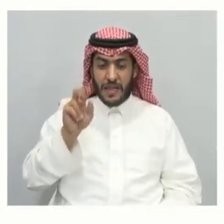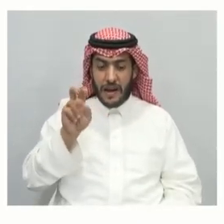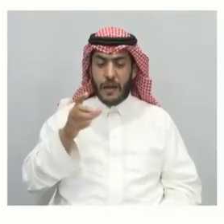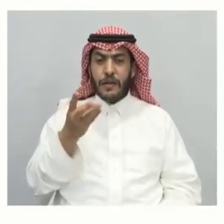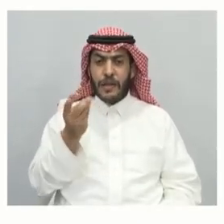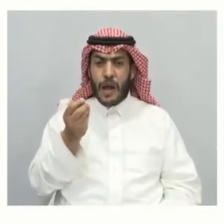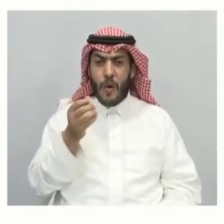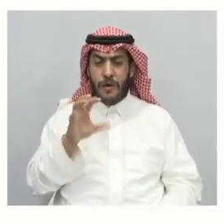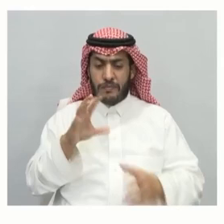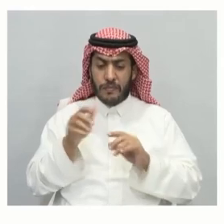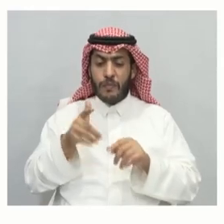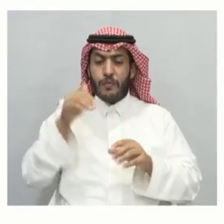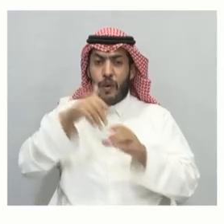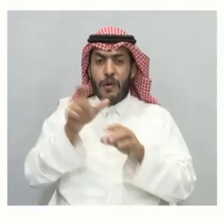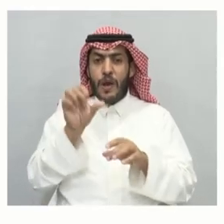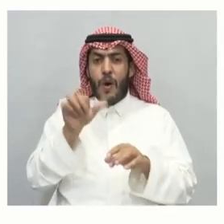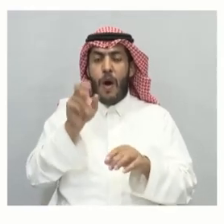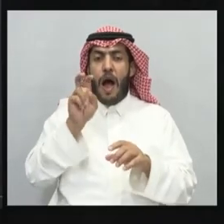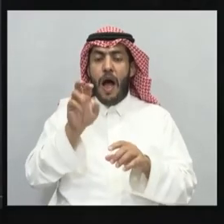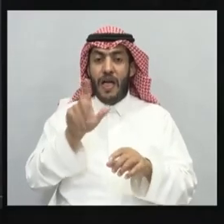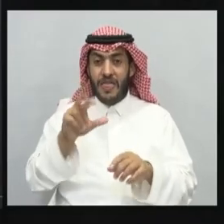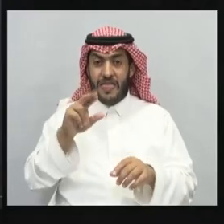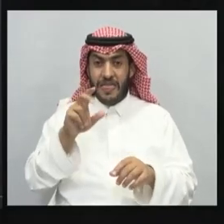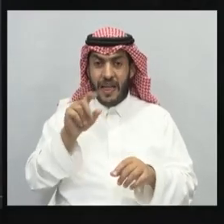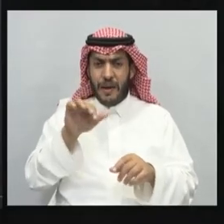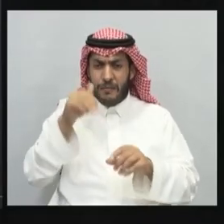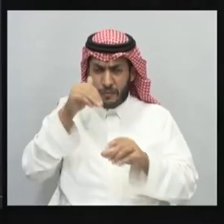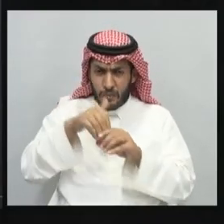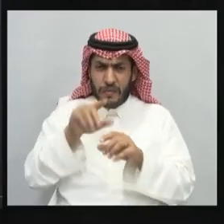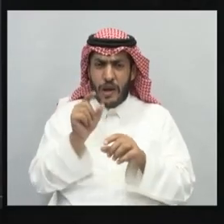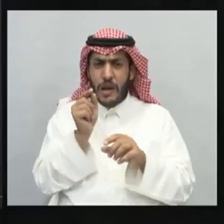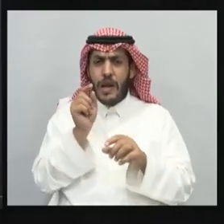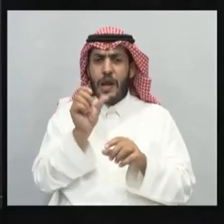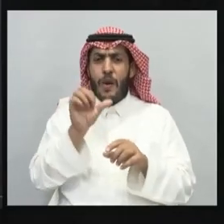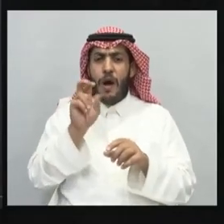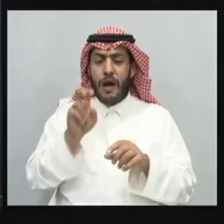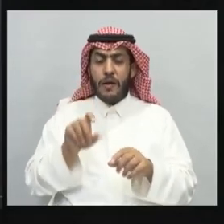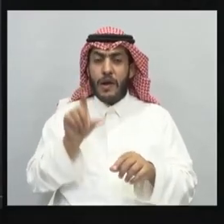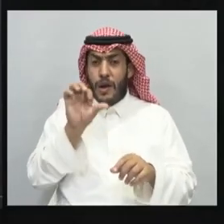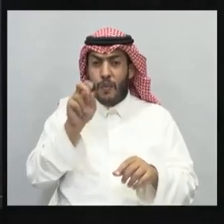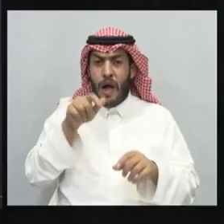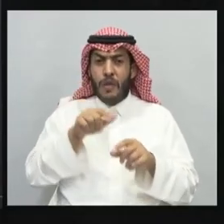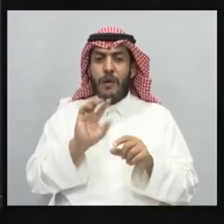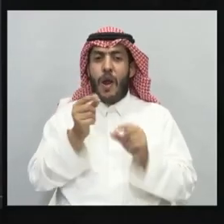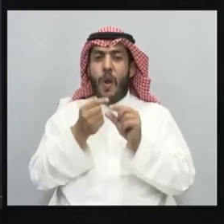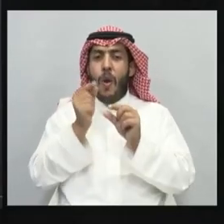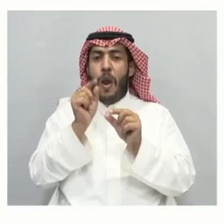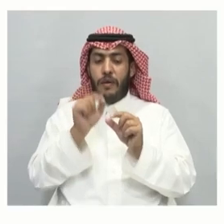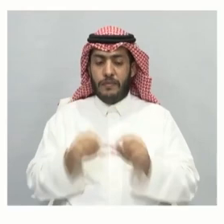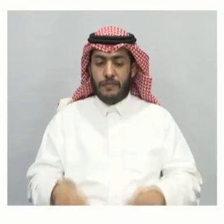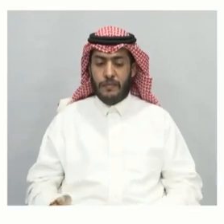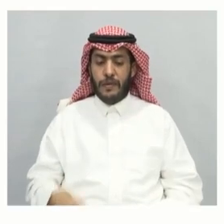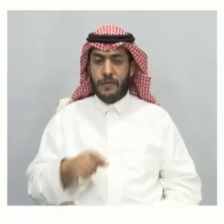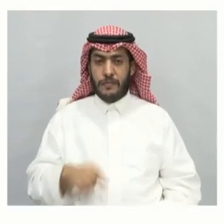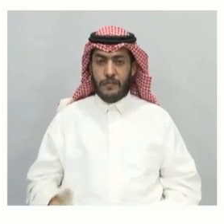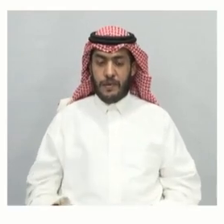تتكون من نواه انه هذه الذره تتكون من نواه ونواه الشيء هو لب الشيء فهذه